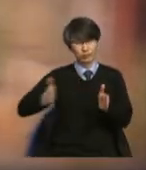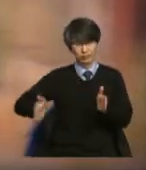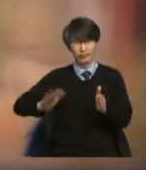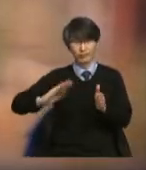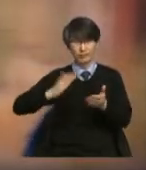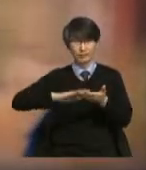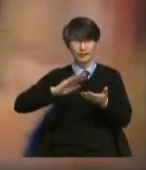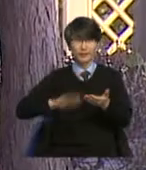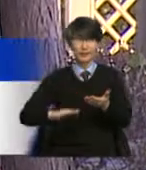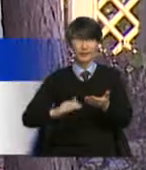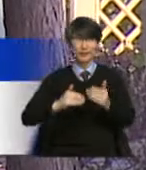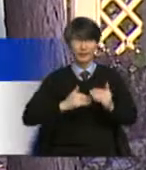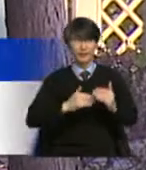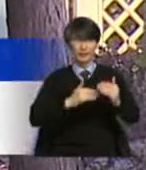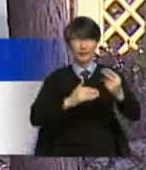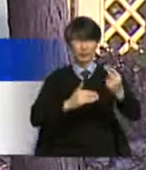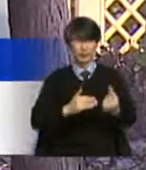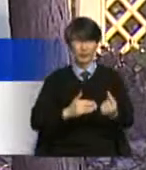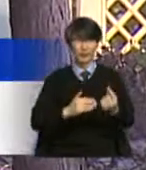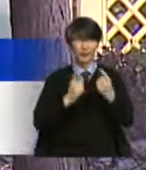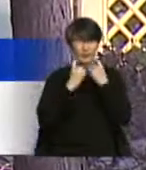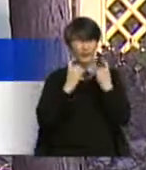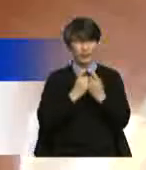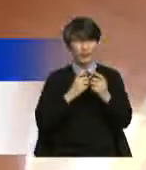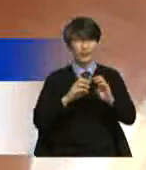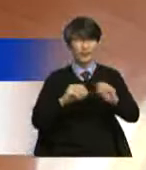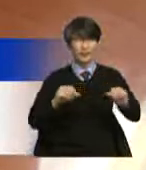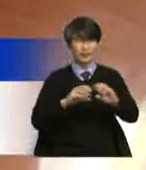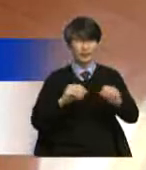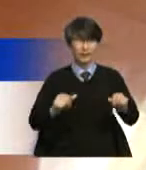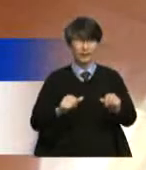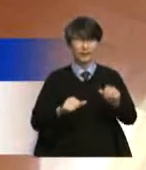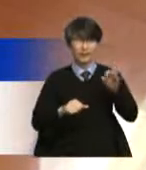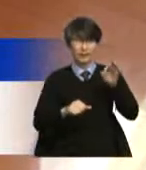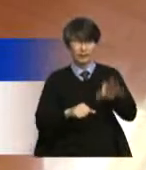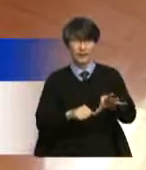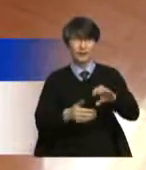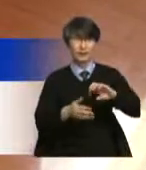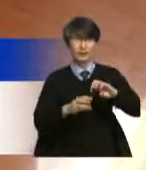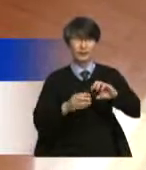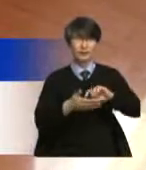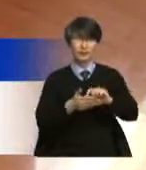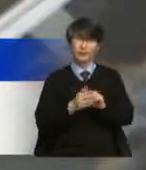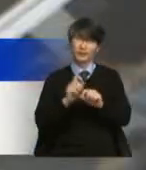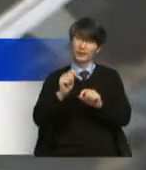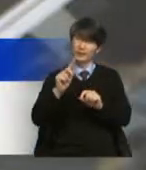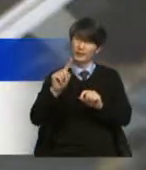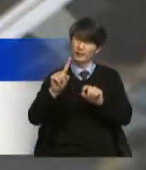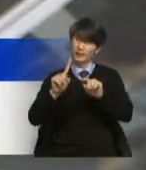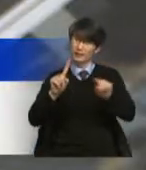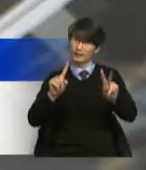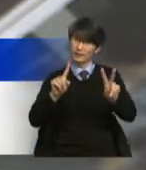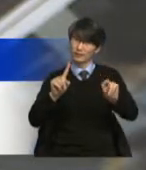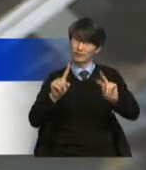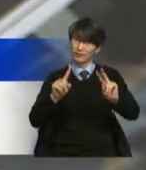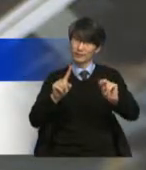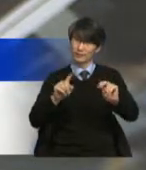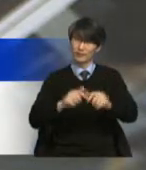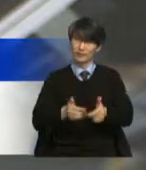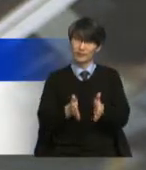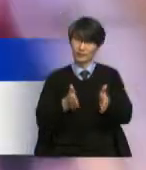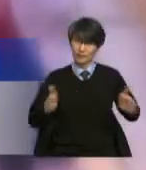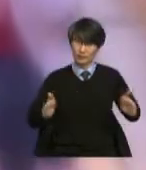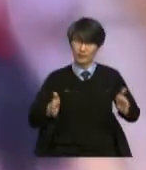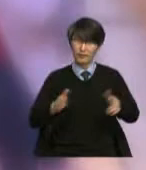전망입니다. 현재 계단도 약간 사유지로 이제 우리가 이제 수용한 토지만큼 한 1, 2m가 좀 늘어나고요. 보도폭도